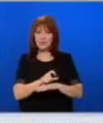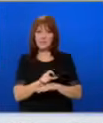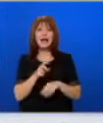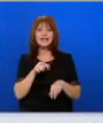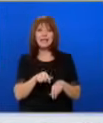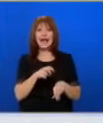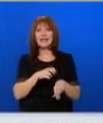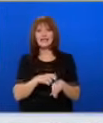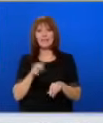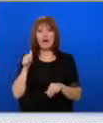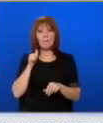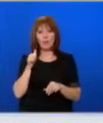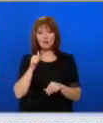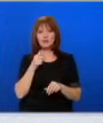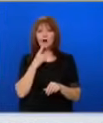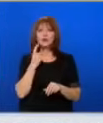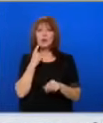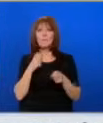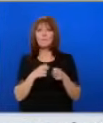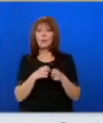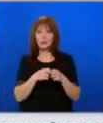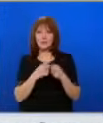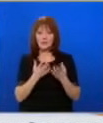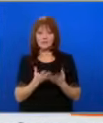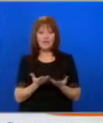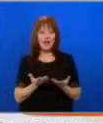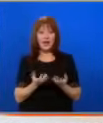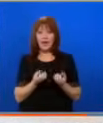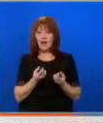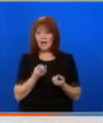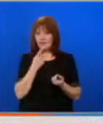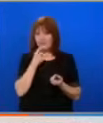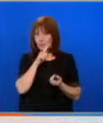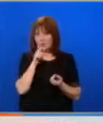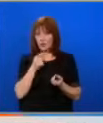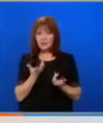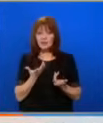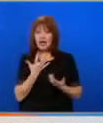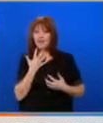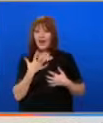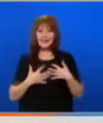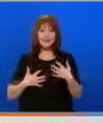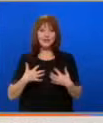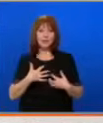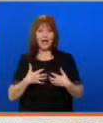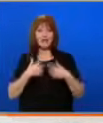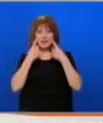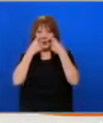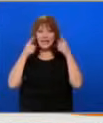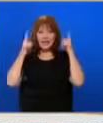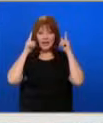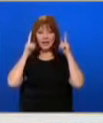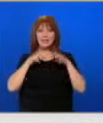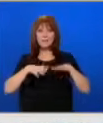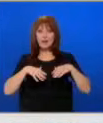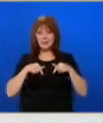Десислава Апостолова, включваме сега на живо от Брюксел, която чу тази новина. Деси, тук важния въпрос е какви са настроенията в Нидерландския парламент, който знаем, че е